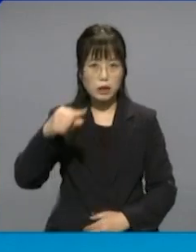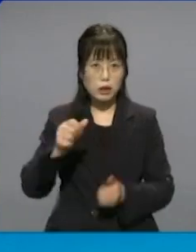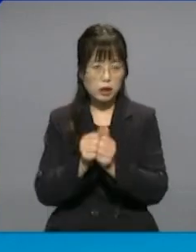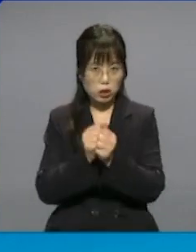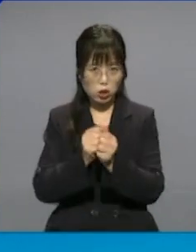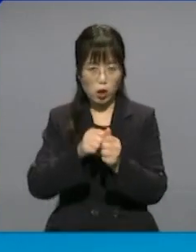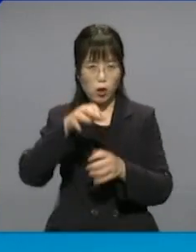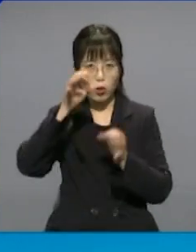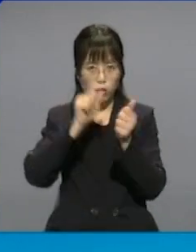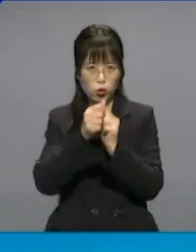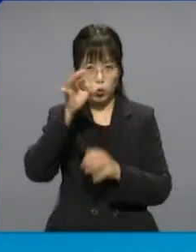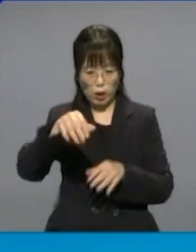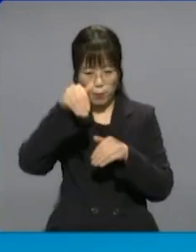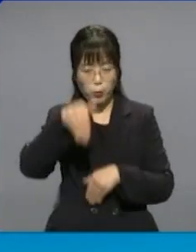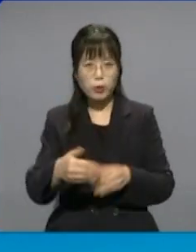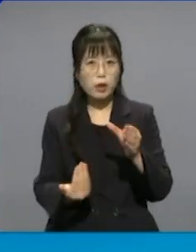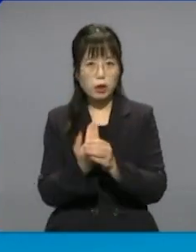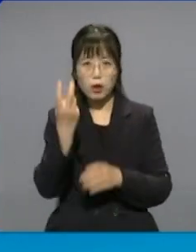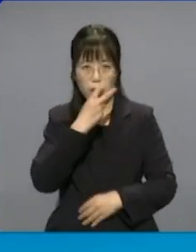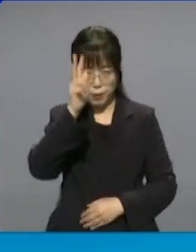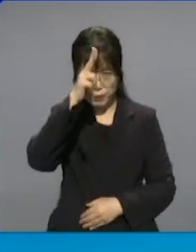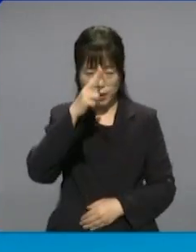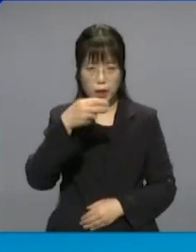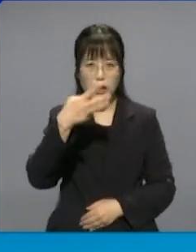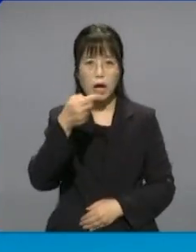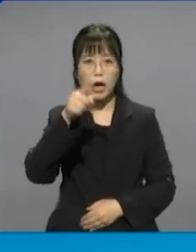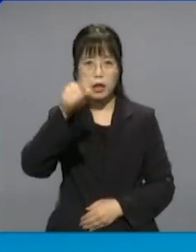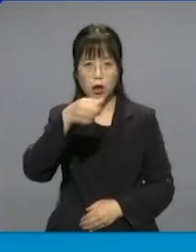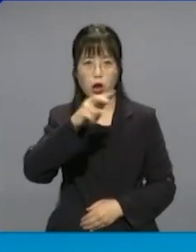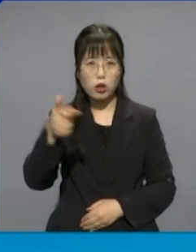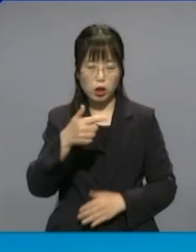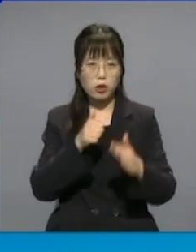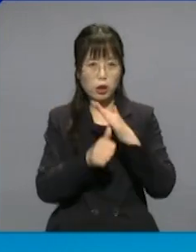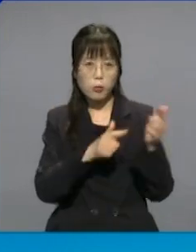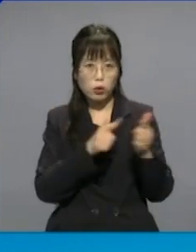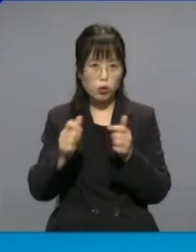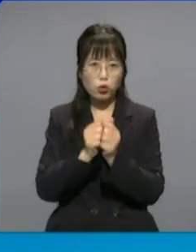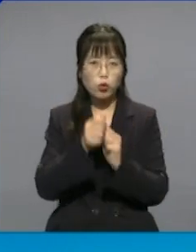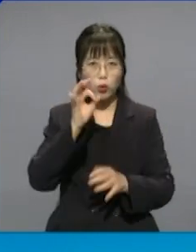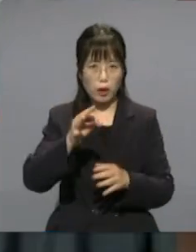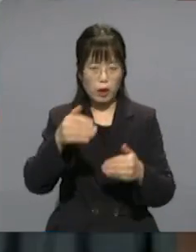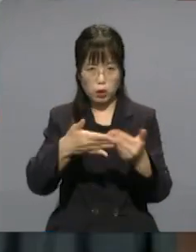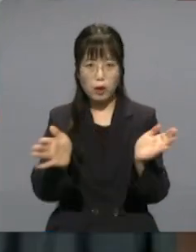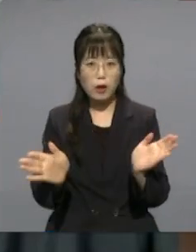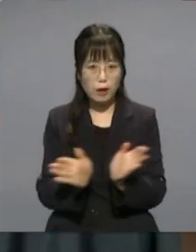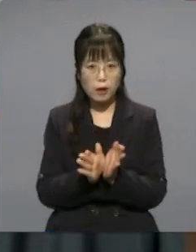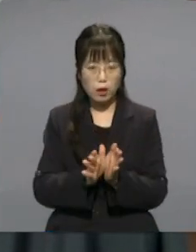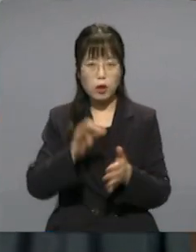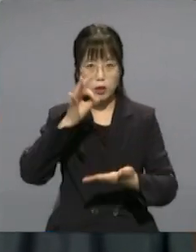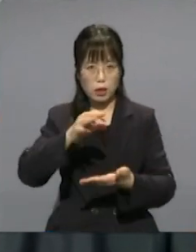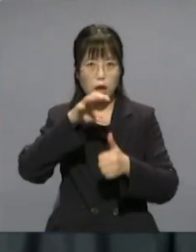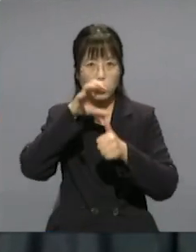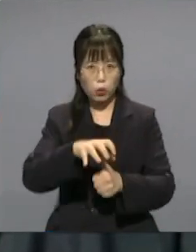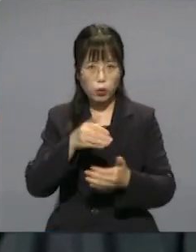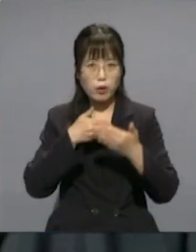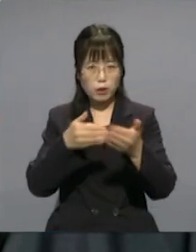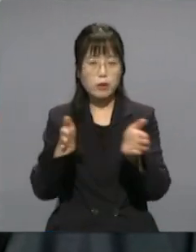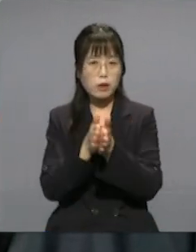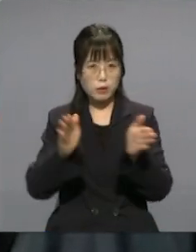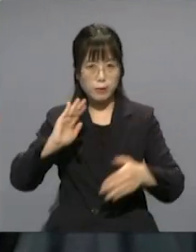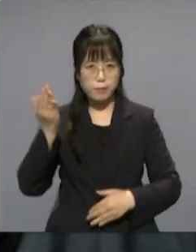SG증권 주가 폭락 사태를 수사하는 검찰이 라덕연 호환 대표 등 주가 조작 일당의 재산 동결 절차에